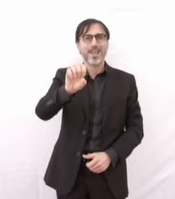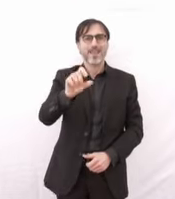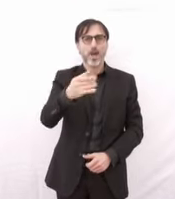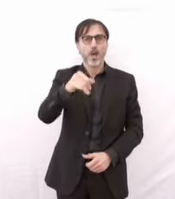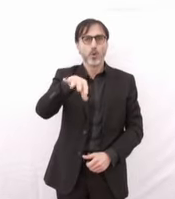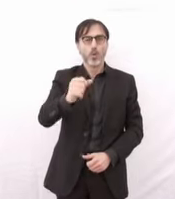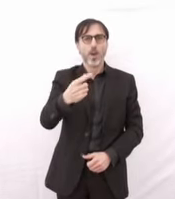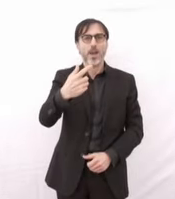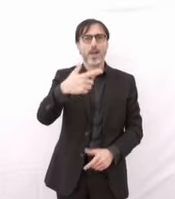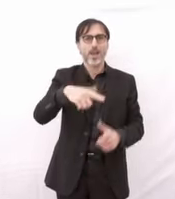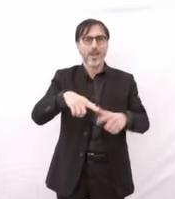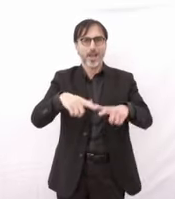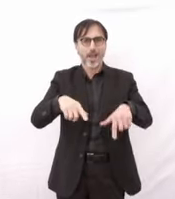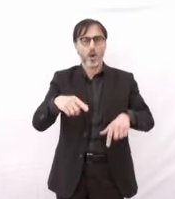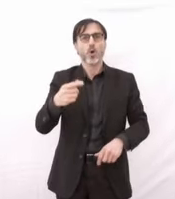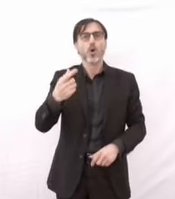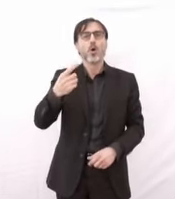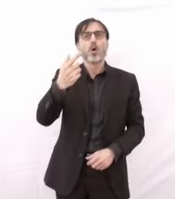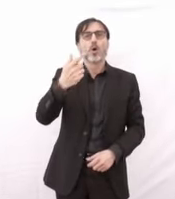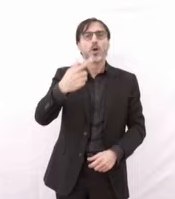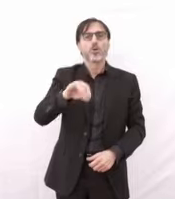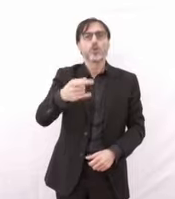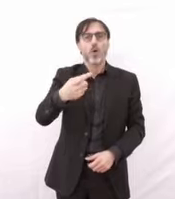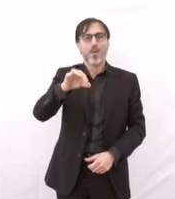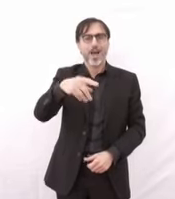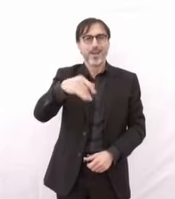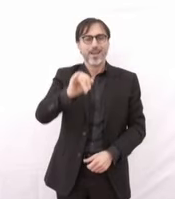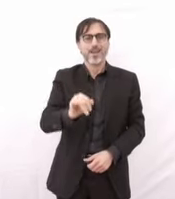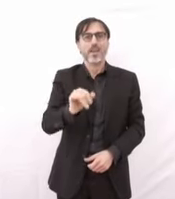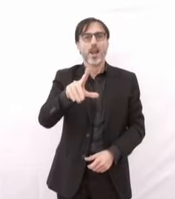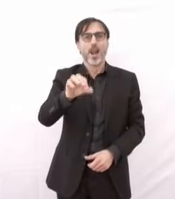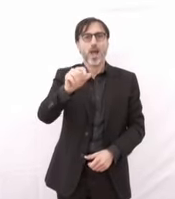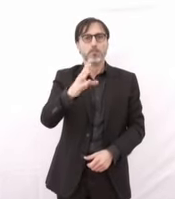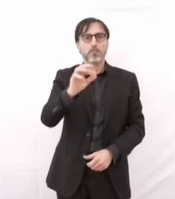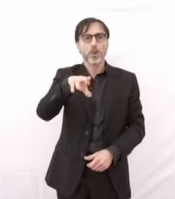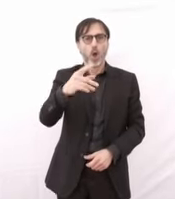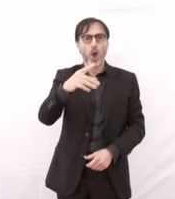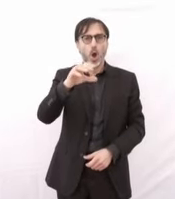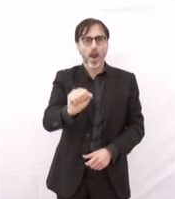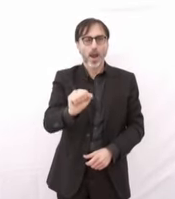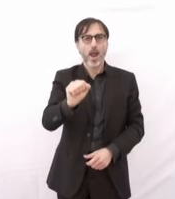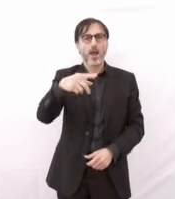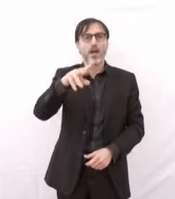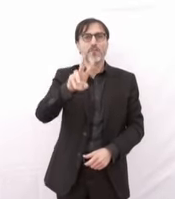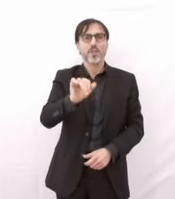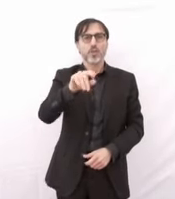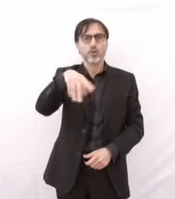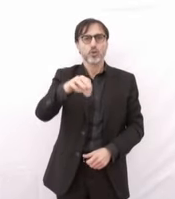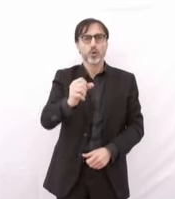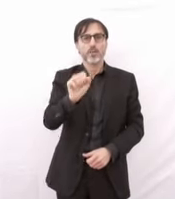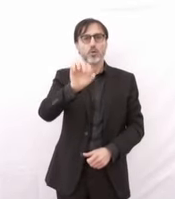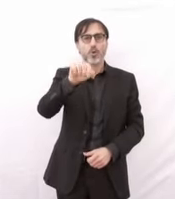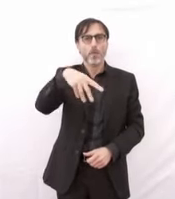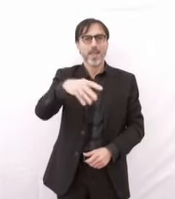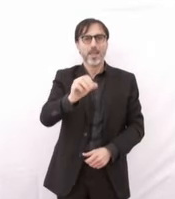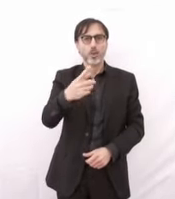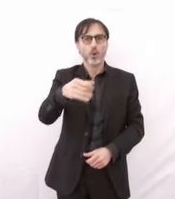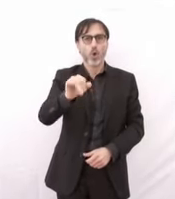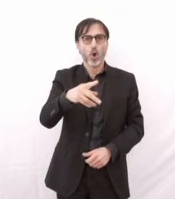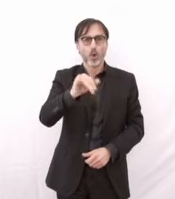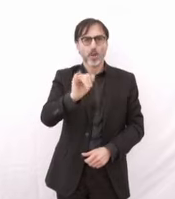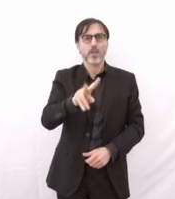Mario Spampinato, Giovanni Labrocca, Vincenzo Amenduni, Vittorio